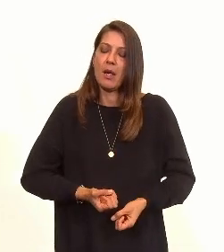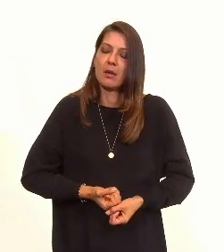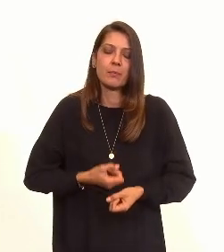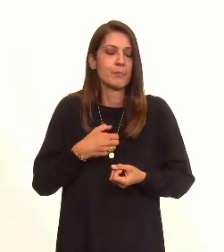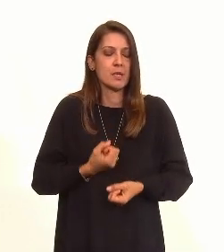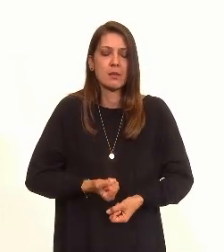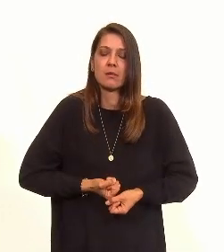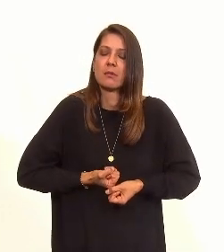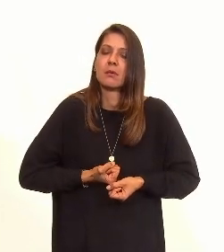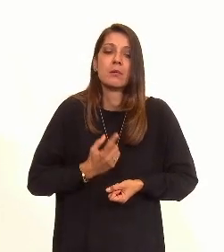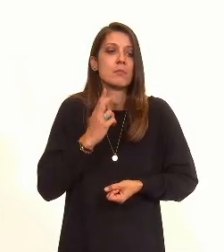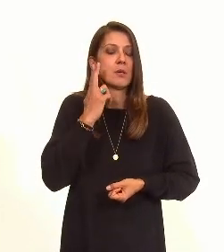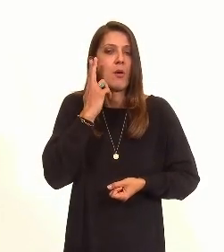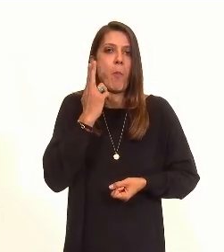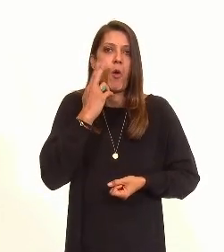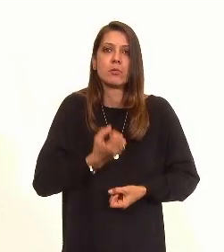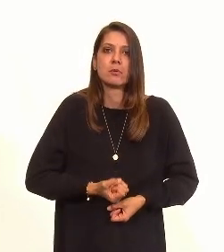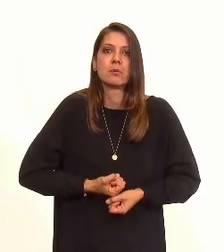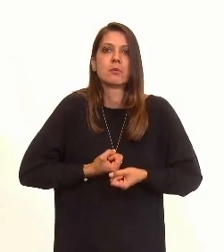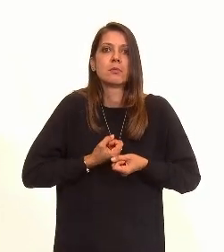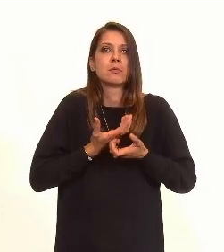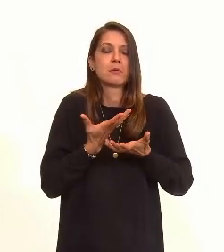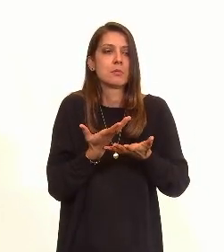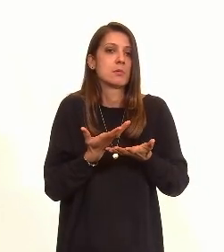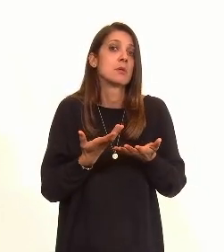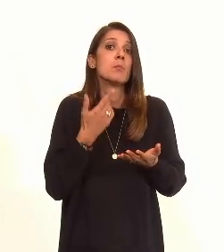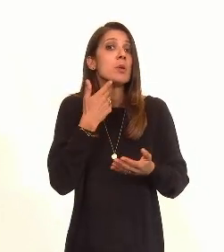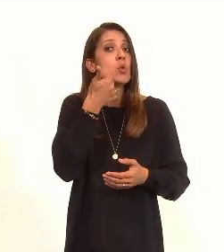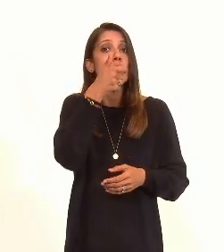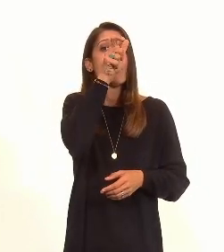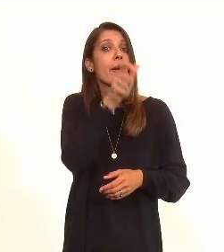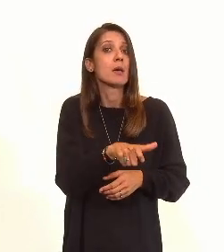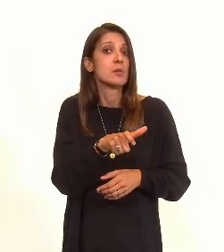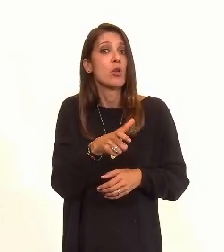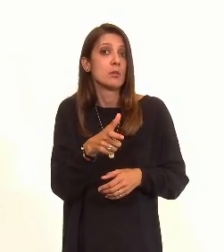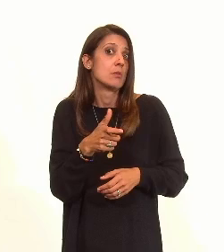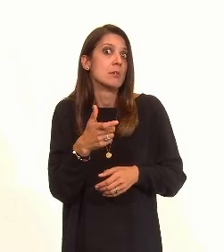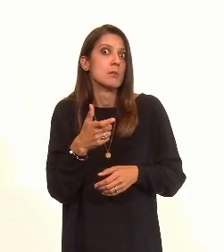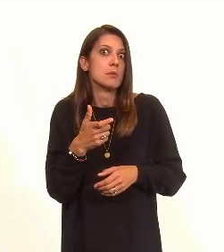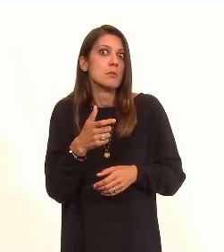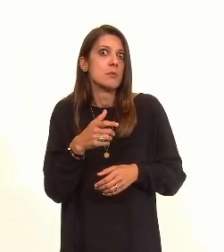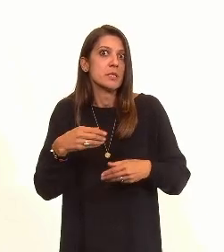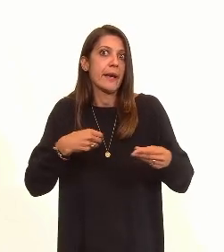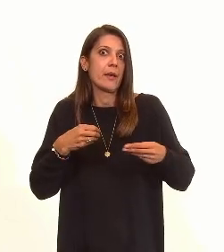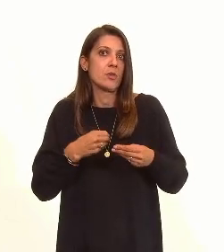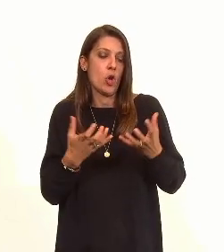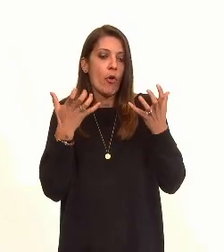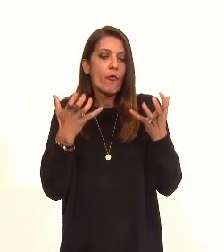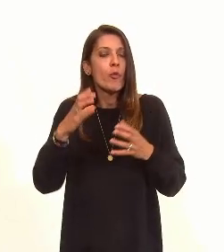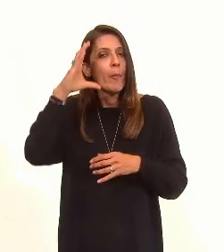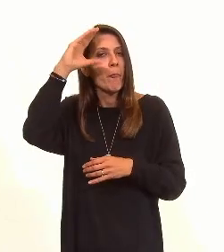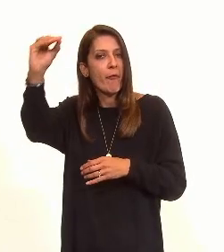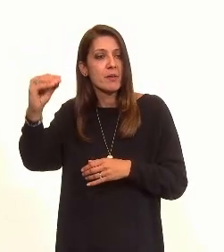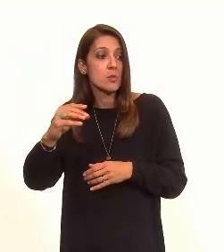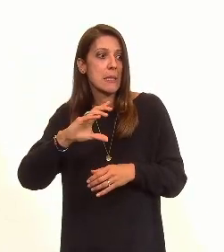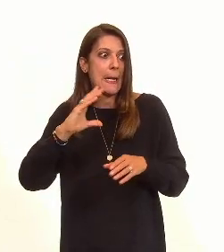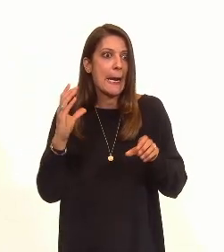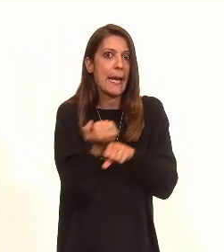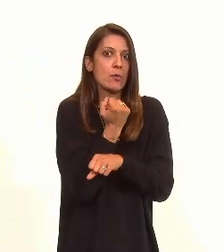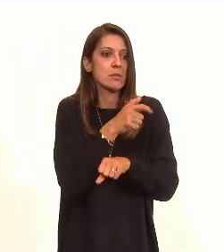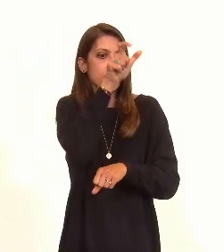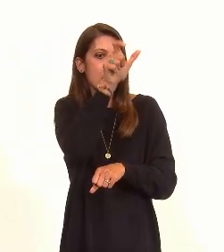c'est l'élément déclencheur. Dans un établissement, s'il y a la volonté du directeur, si on a un professionnel qui arrive